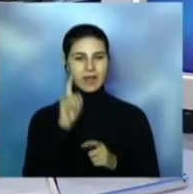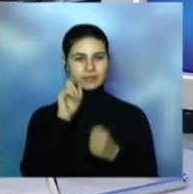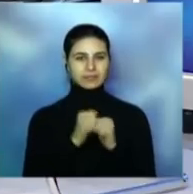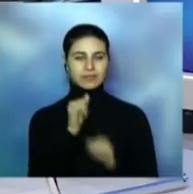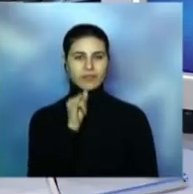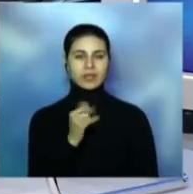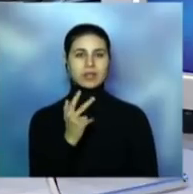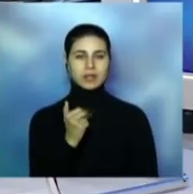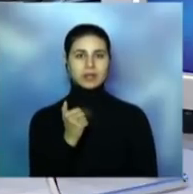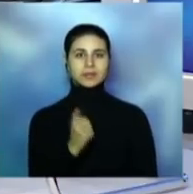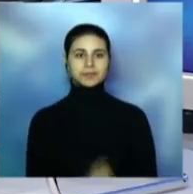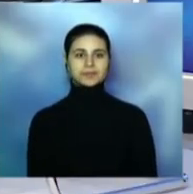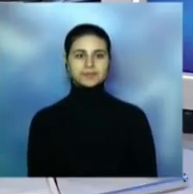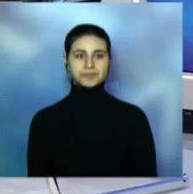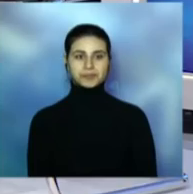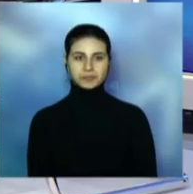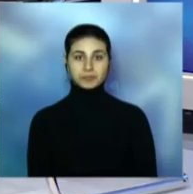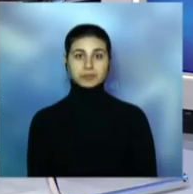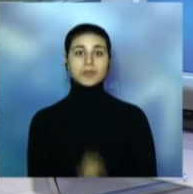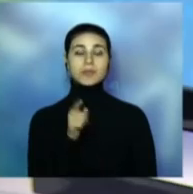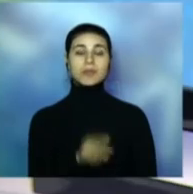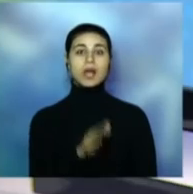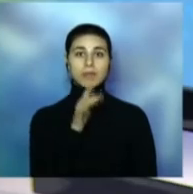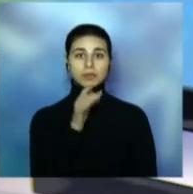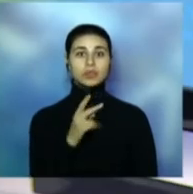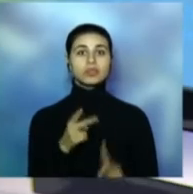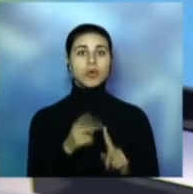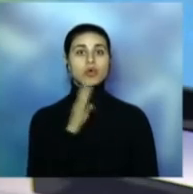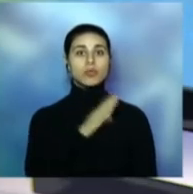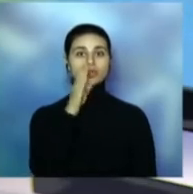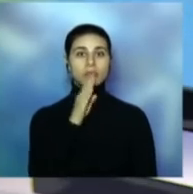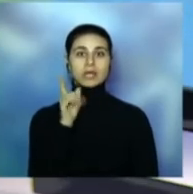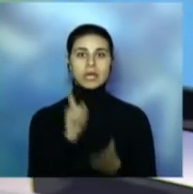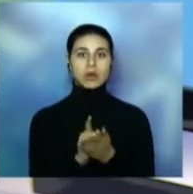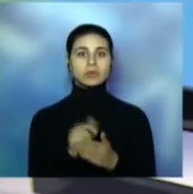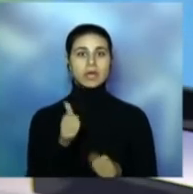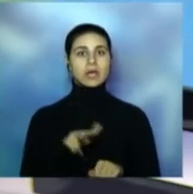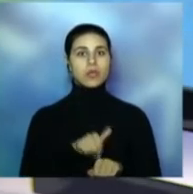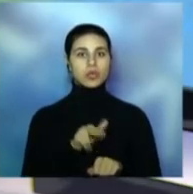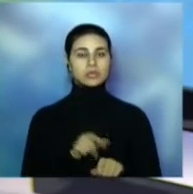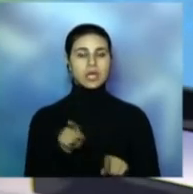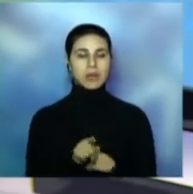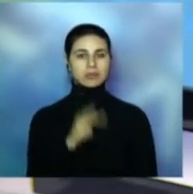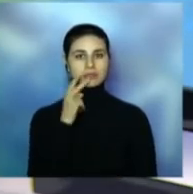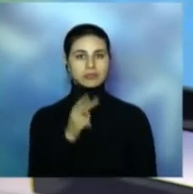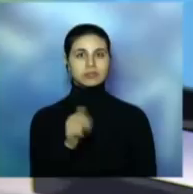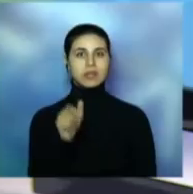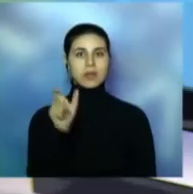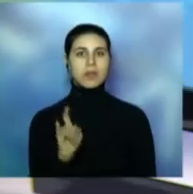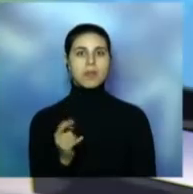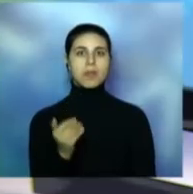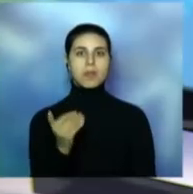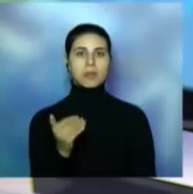სიტყვა და ამ დროს იქნებ მეორე მშობელი მაინც იყოს კარგი პოლიციელი ასე ვთქვათ რომ რაღაცნაირად